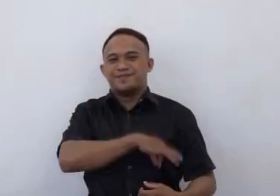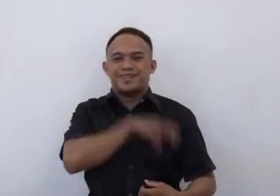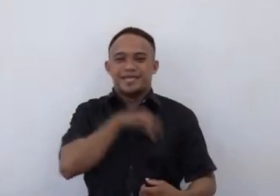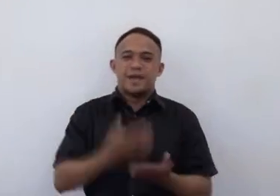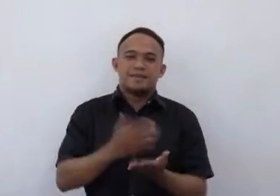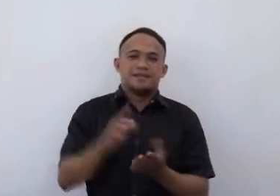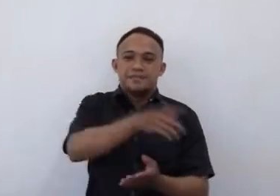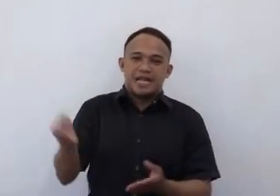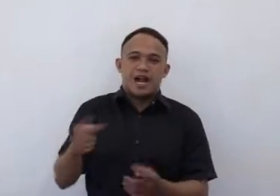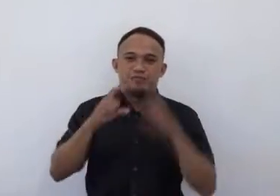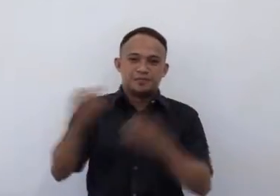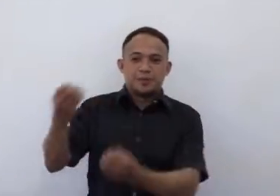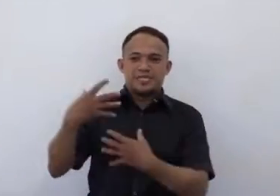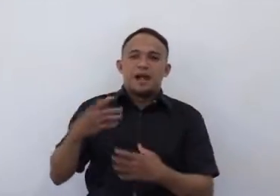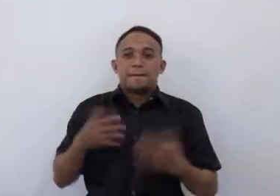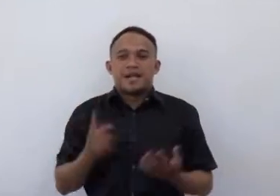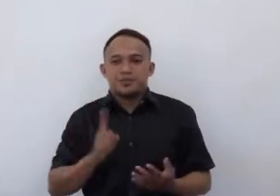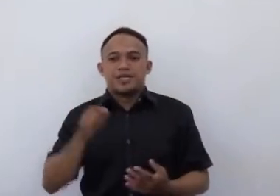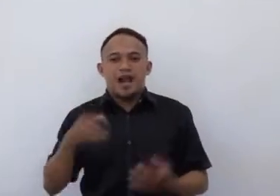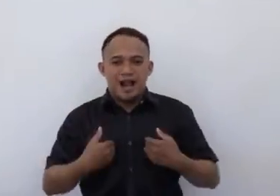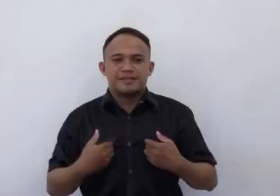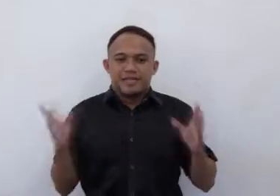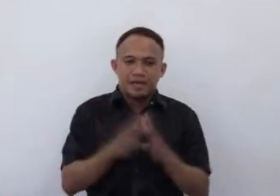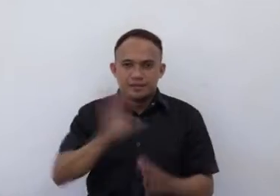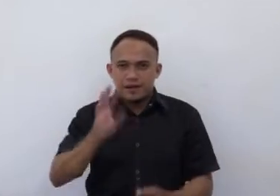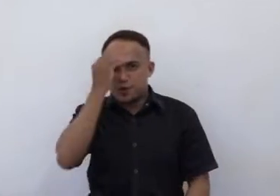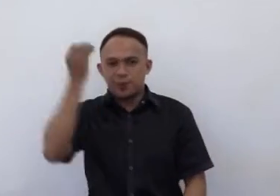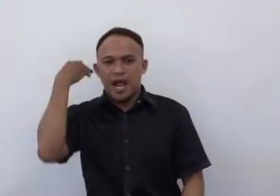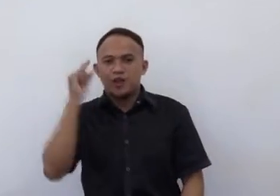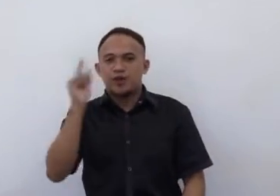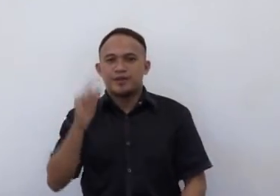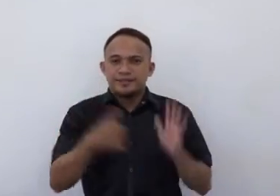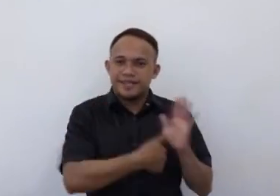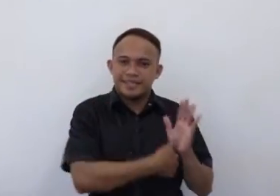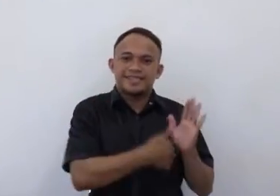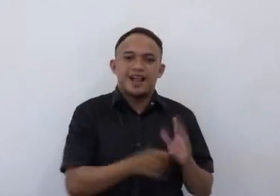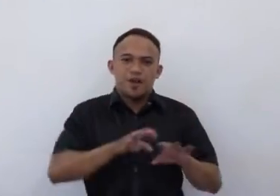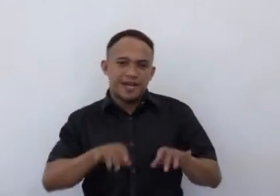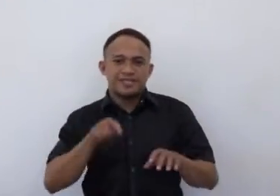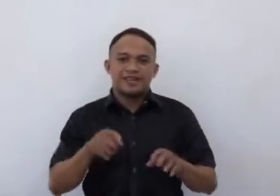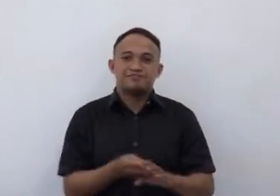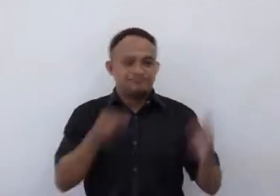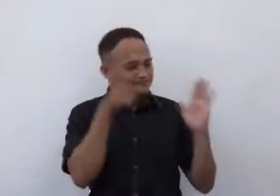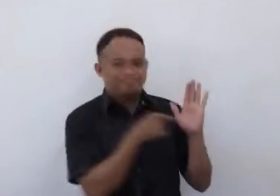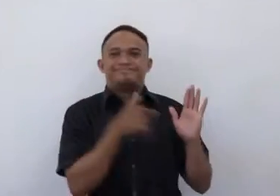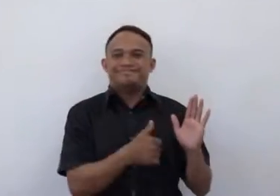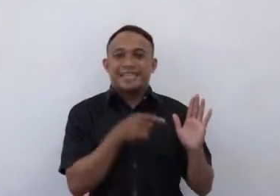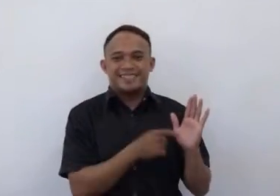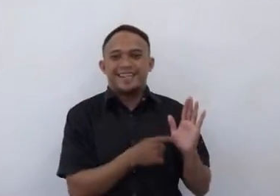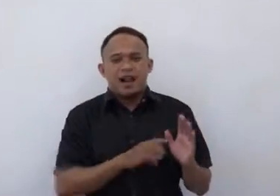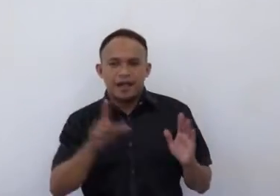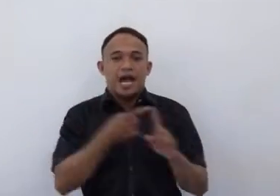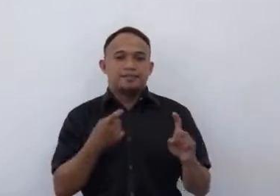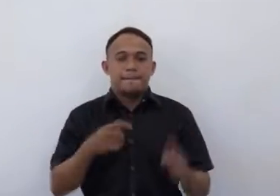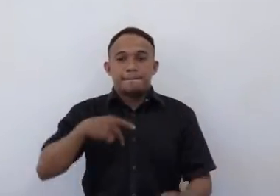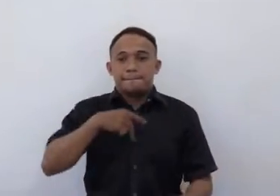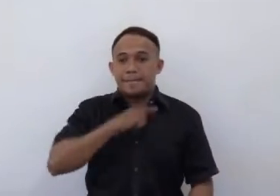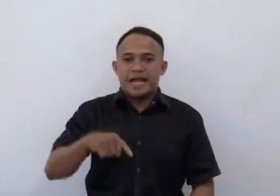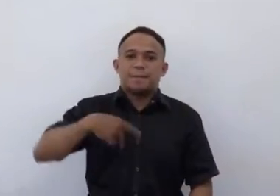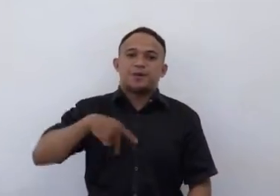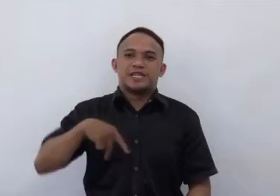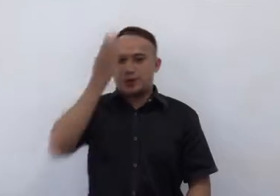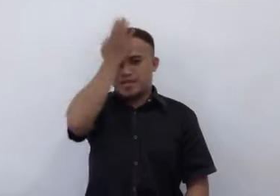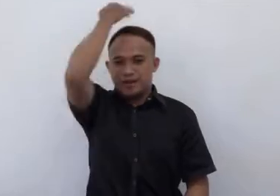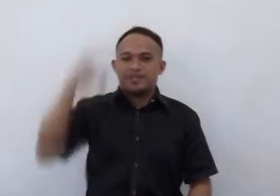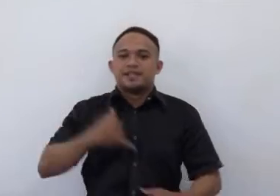ini. Semoga dapat bermanfaat bagi Mitra Kominfo dimanapun Anda berada. Dan jangan lupa untuk like, komen, share, dan subscribe channel